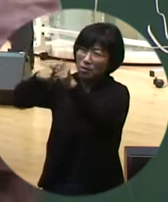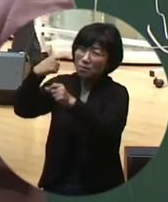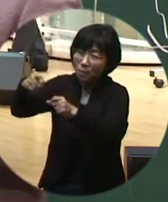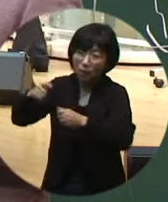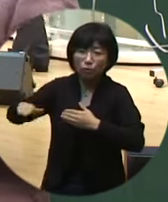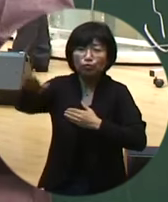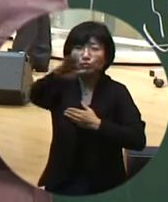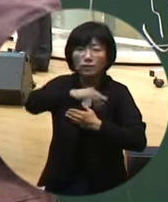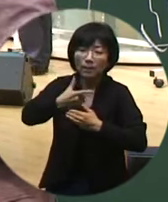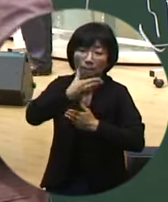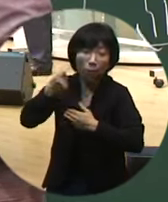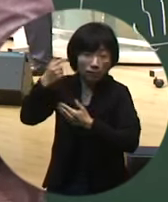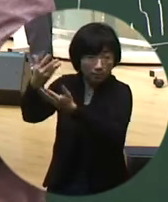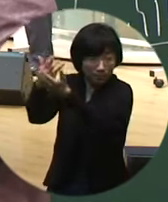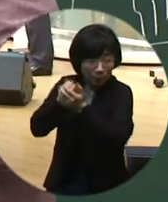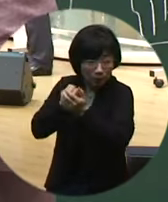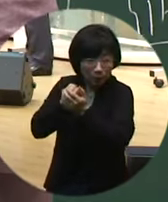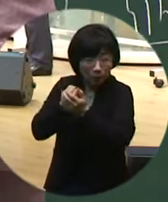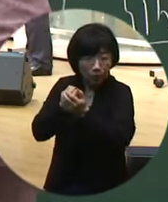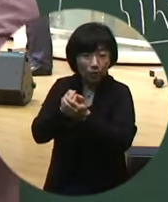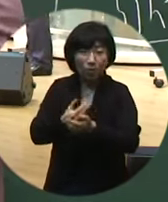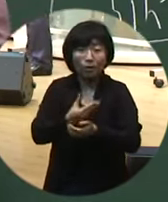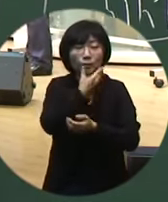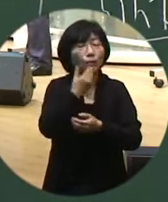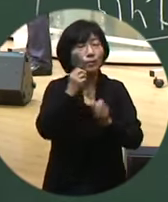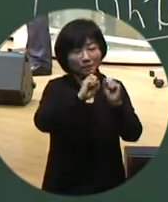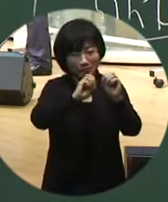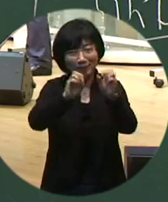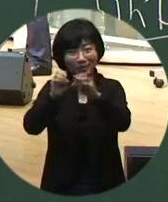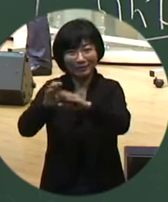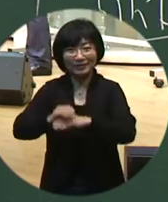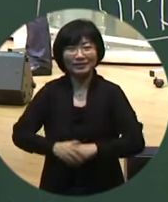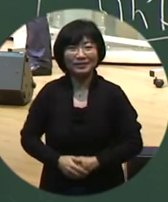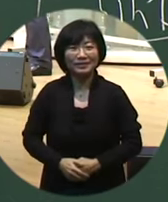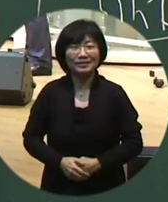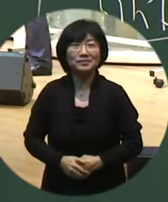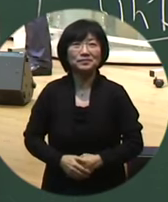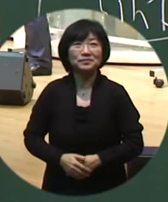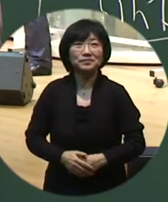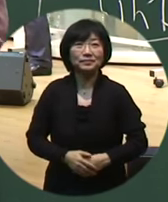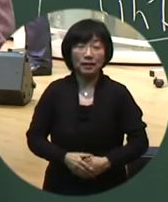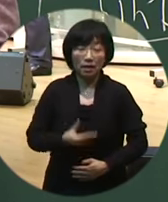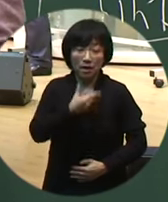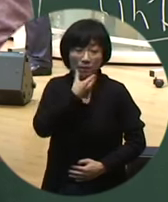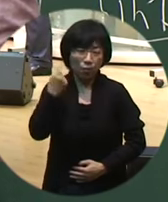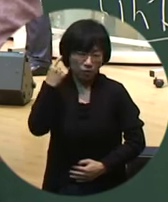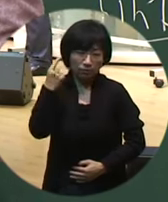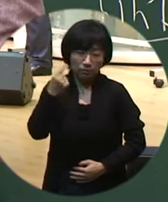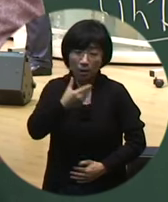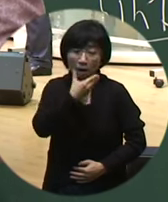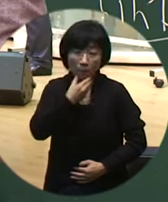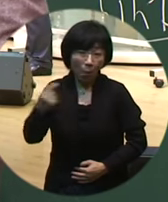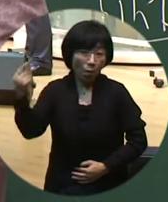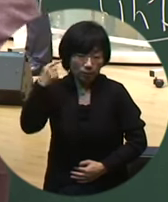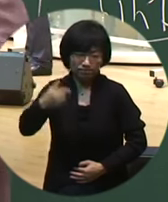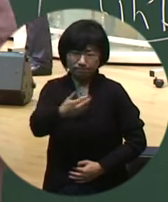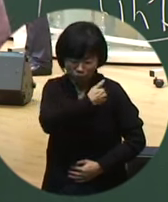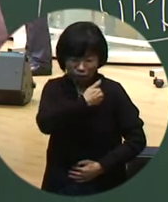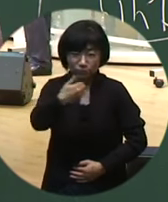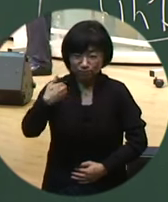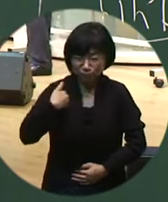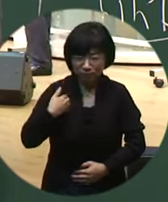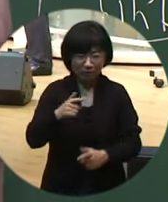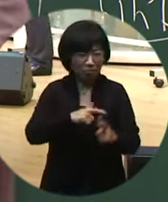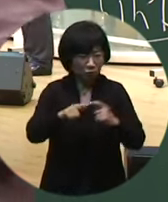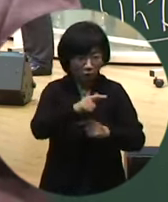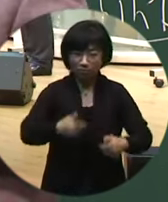That's why God's absolute goal is for us to receive the gospel. 그냥이 아닙니다. 이 복음으로 충분한 거예요. It's not just a simple gospel. 이 복음은